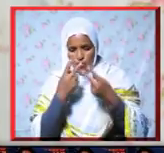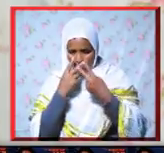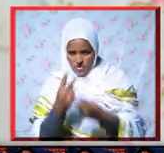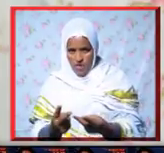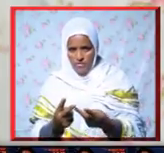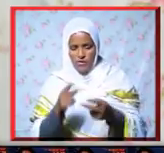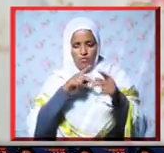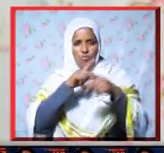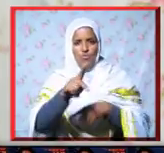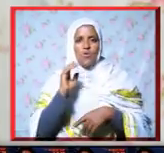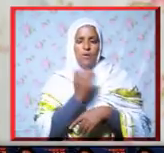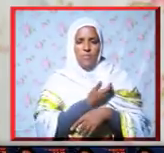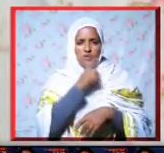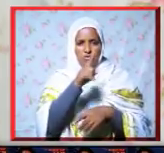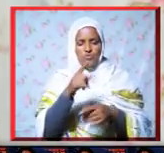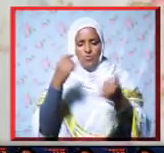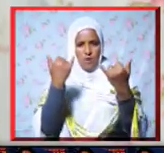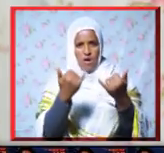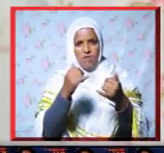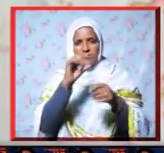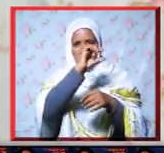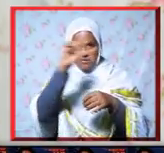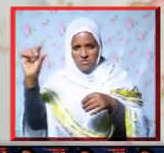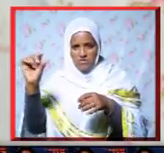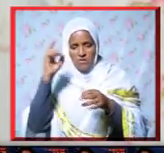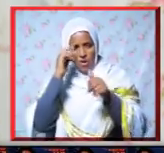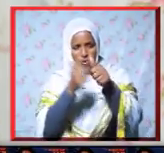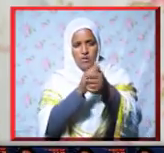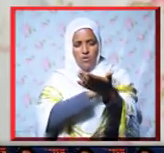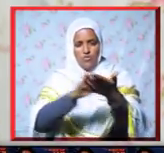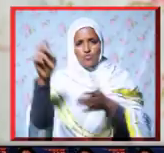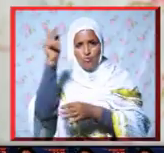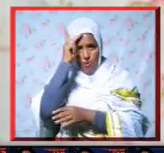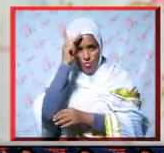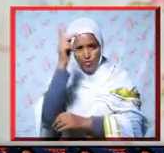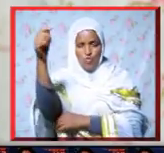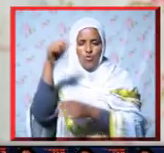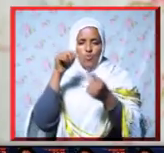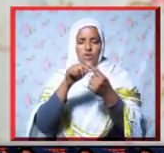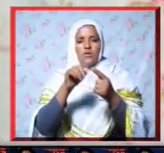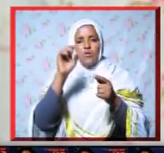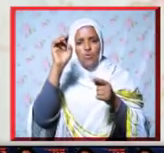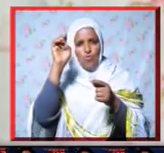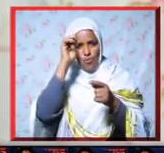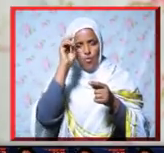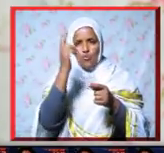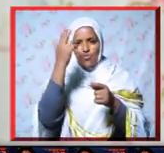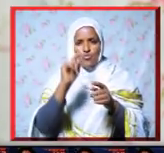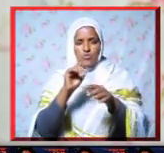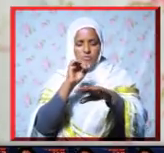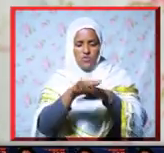የምናይበት መርሃ ግብራችን ነው። እስኪ አንድ ጥቅስ ሐዋርያው ቅዱስ ጳውሎስ ወደ ቆሮንቶስ ሰዎች በጻፈው መልእክቱ